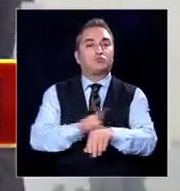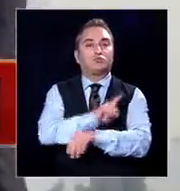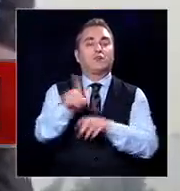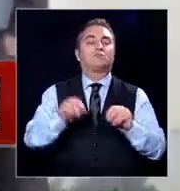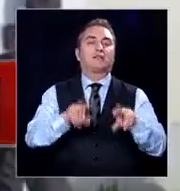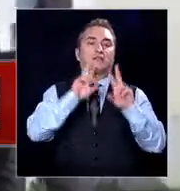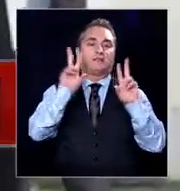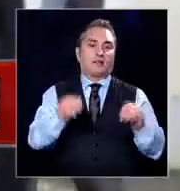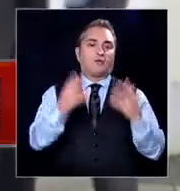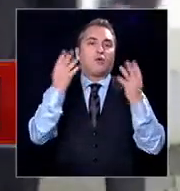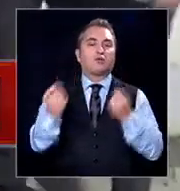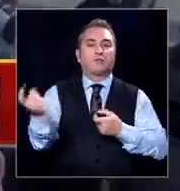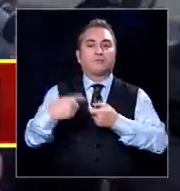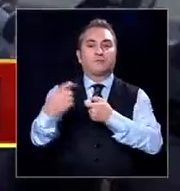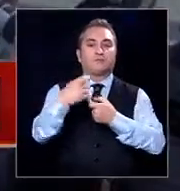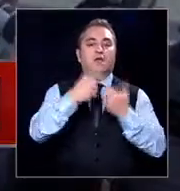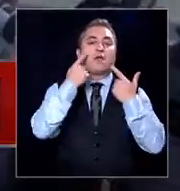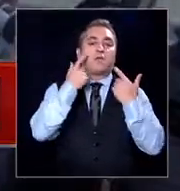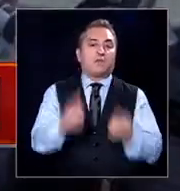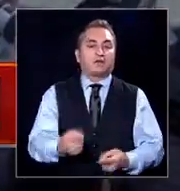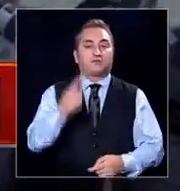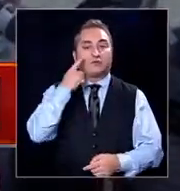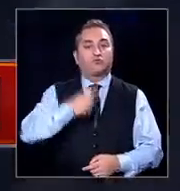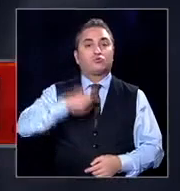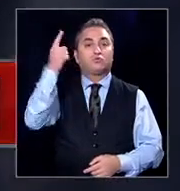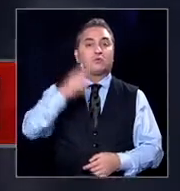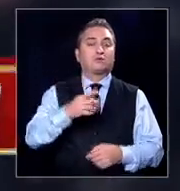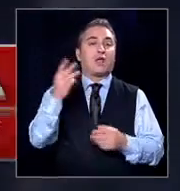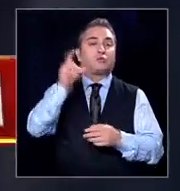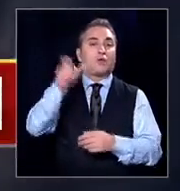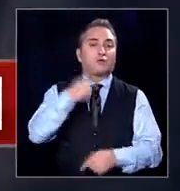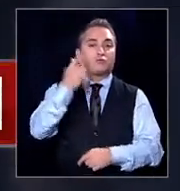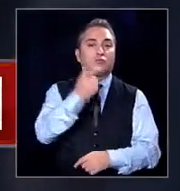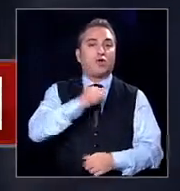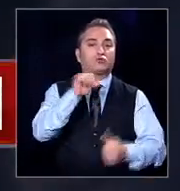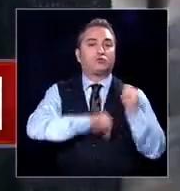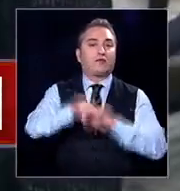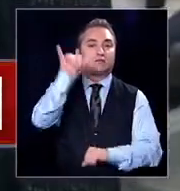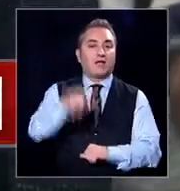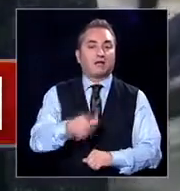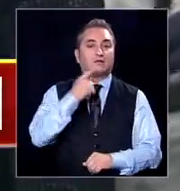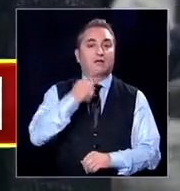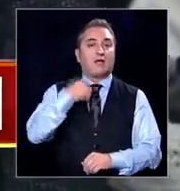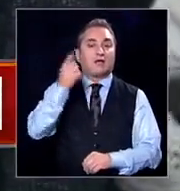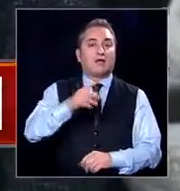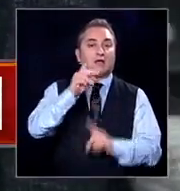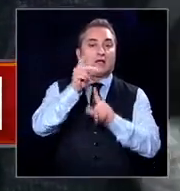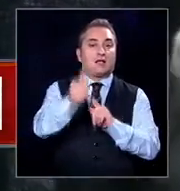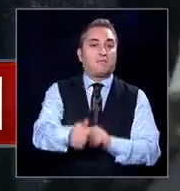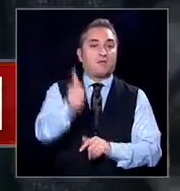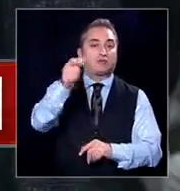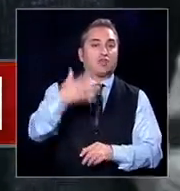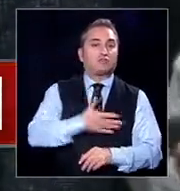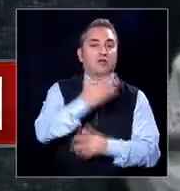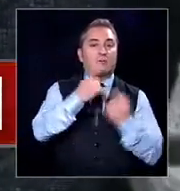söyledi. Cumhurbaşkanı Erdoğan'ın Boğaziçi Üniversitesi'ndeki gösteriler üzerinden İstanbul İl Başkanı Canan Kaftancıoğlu'na